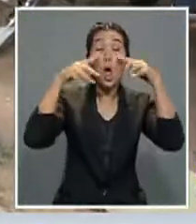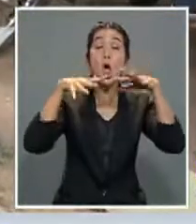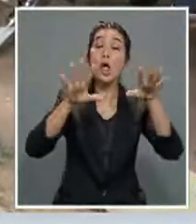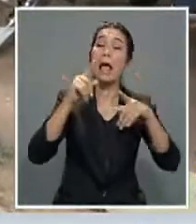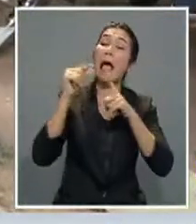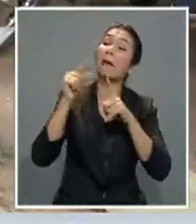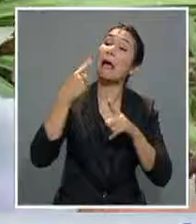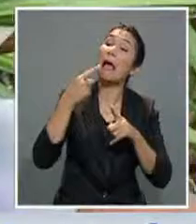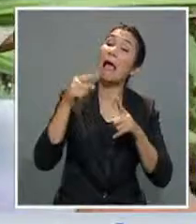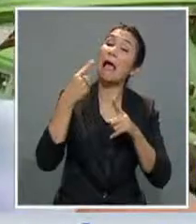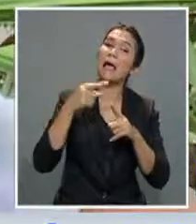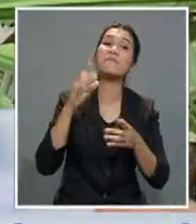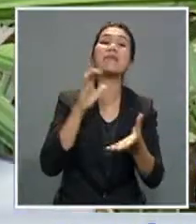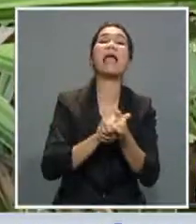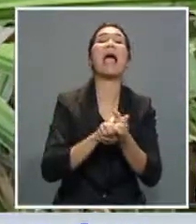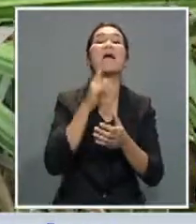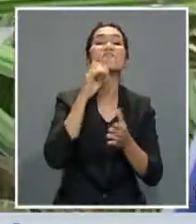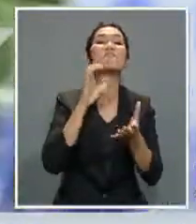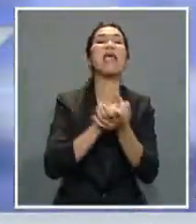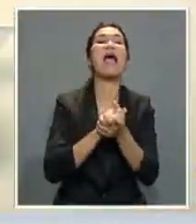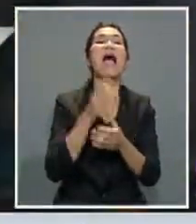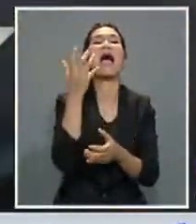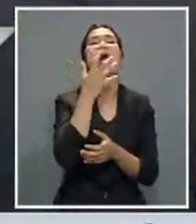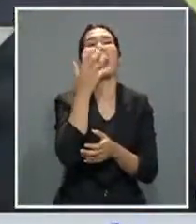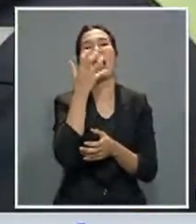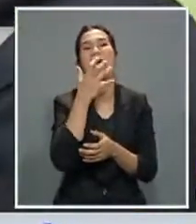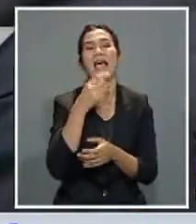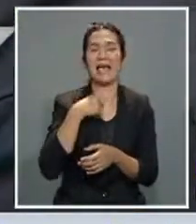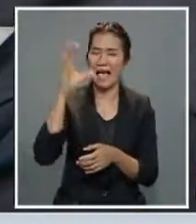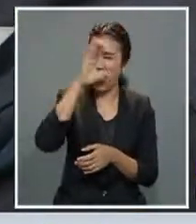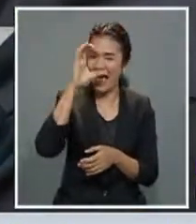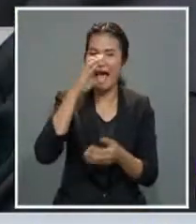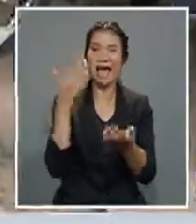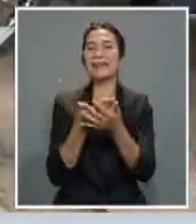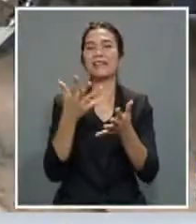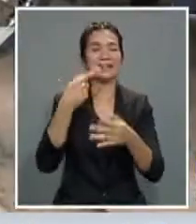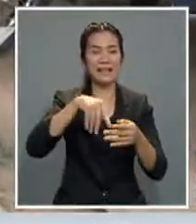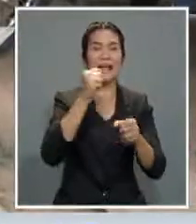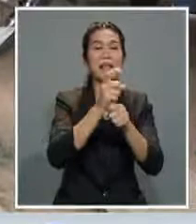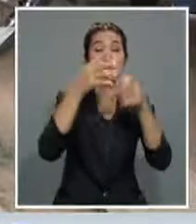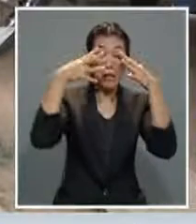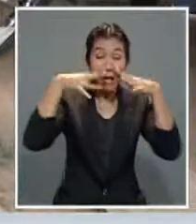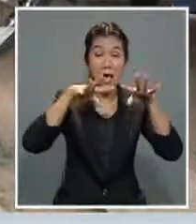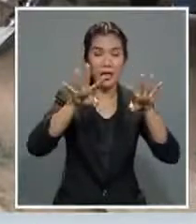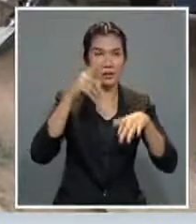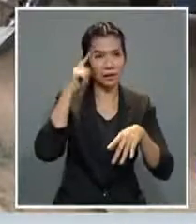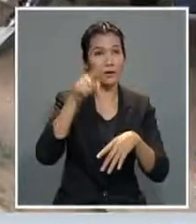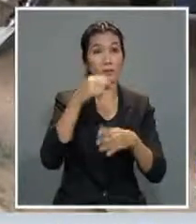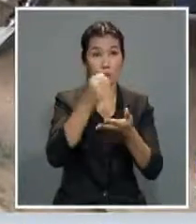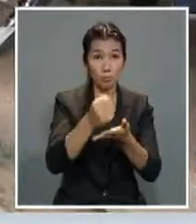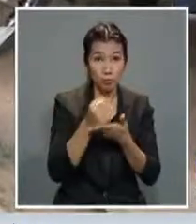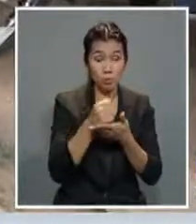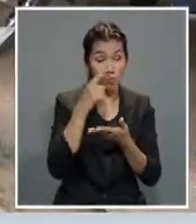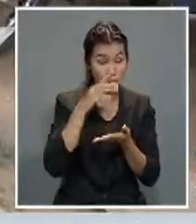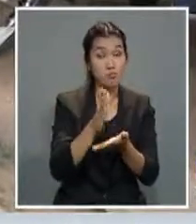ป็นใครนะพูดใหม่สิ หาเงินเมีย อ๋อปรากฏ หาเงินไปเนี่ยไม่ทำอะไรเอาไปติดขนตาผู้ใหญ่เอาไม่ผมบริจาค อ๋อของผ